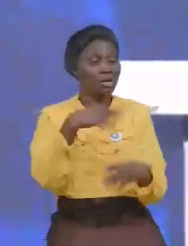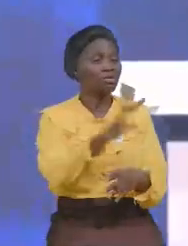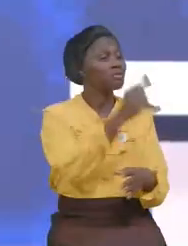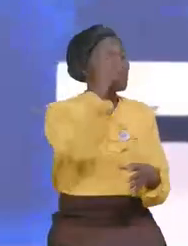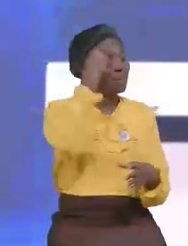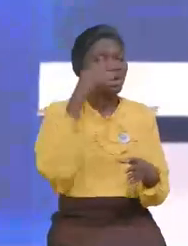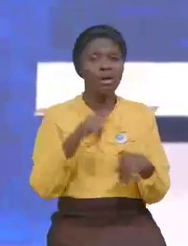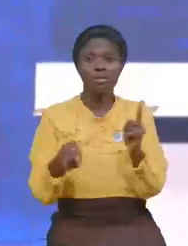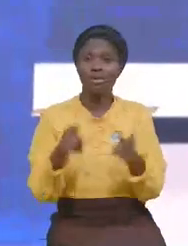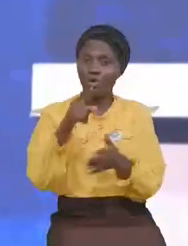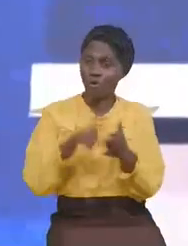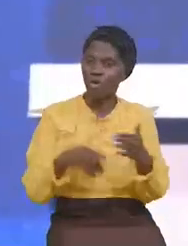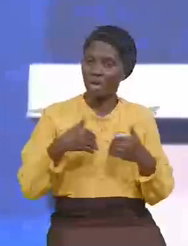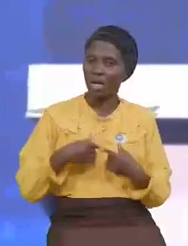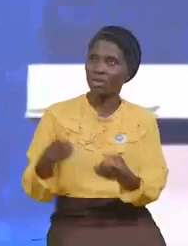de Christ.